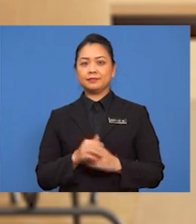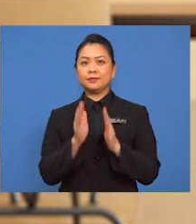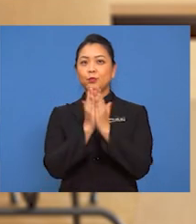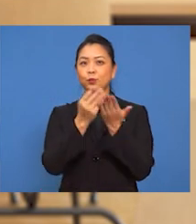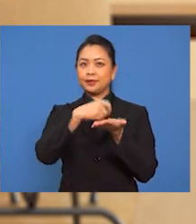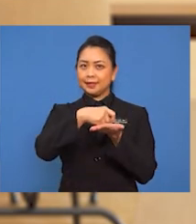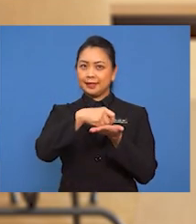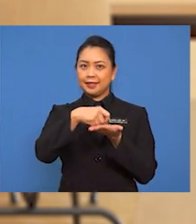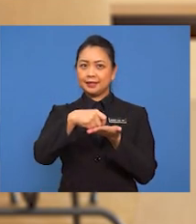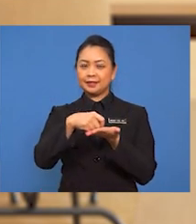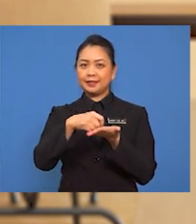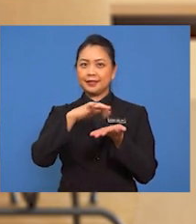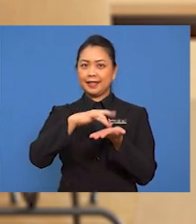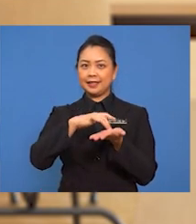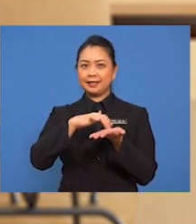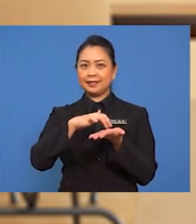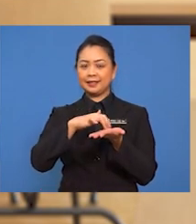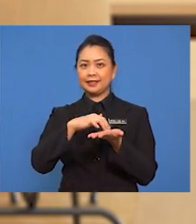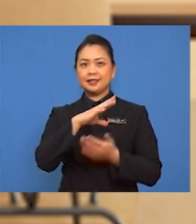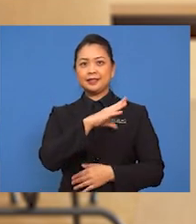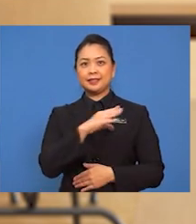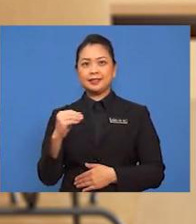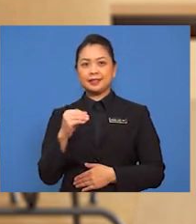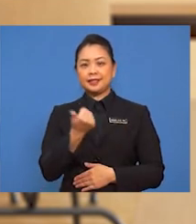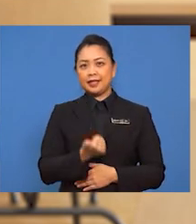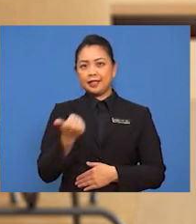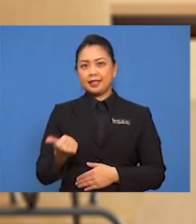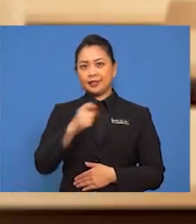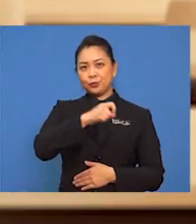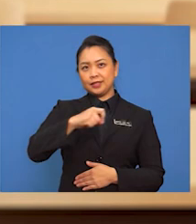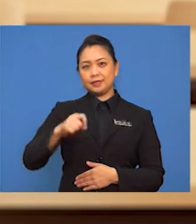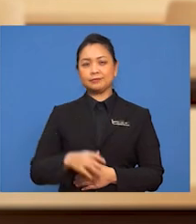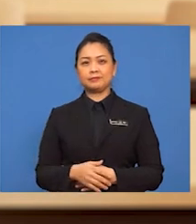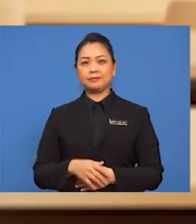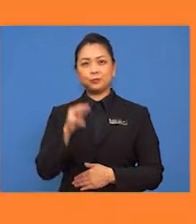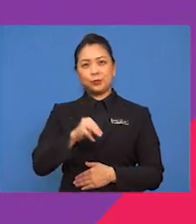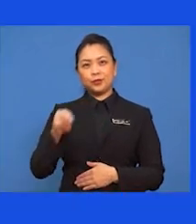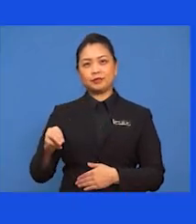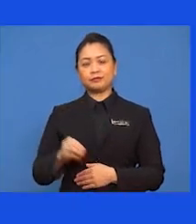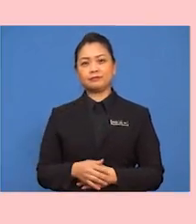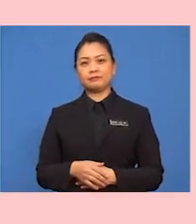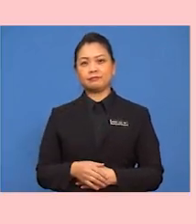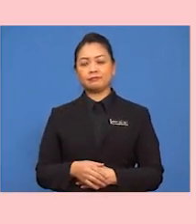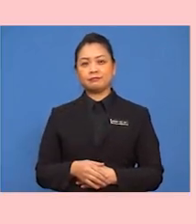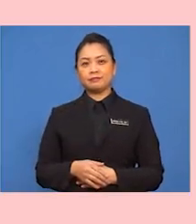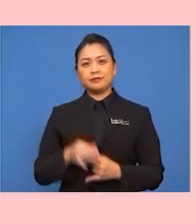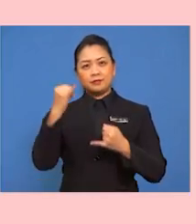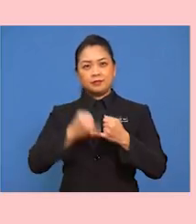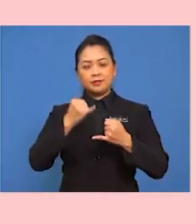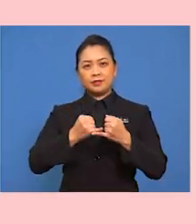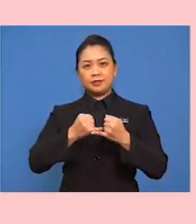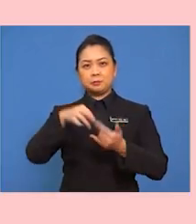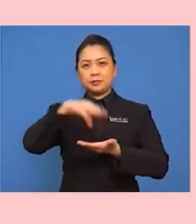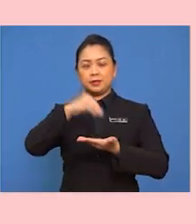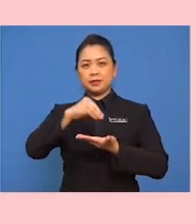catatan, kalkulator dan peralatan menulis. Murid-murid, Di akhir sesi